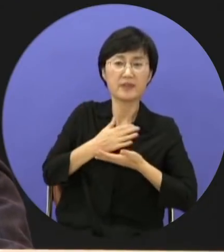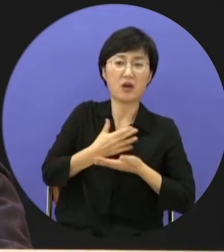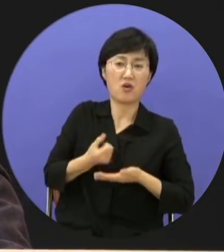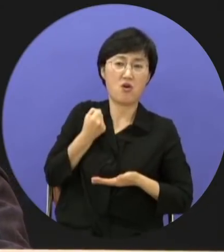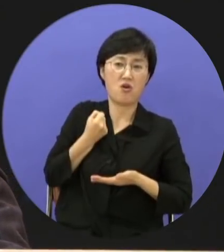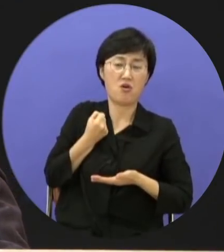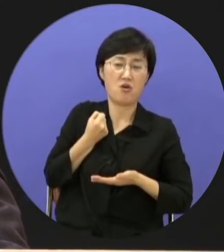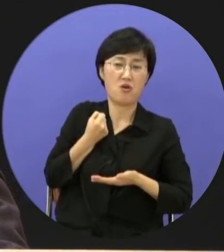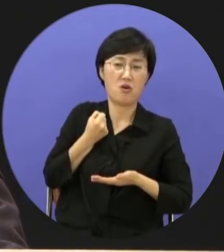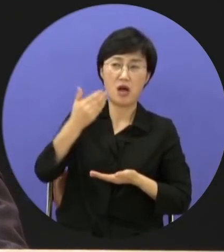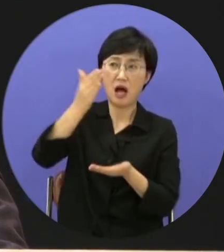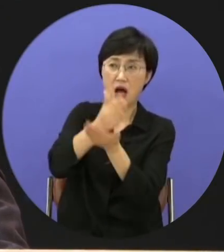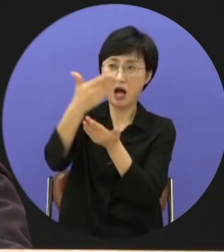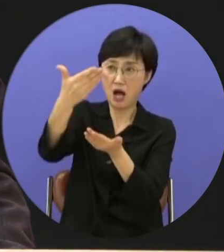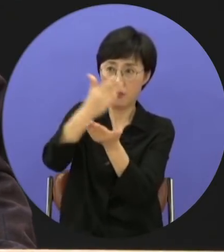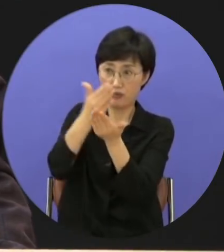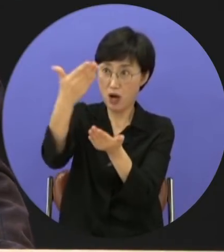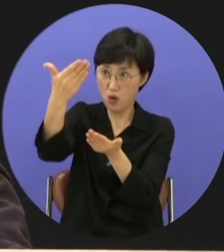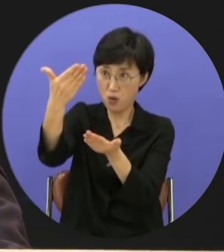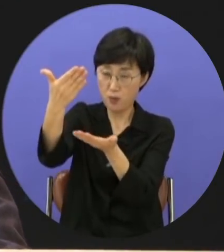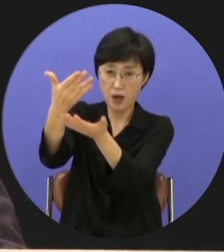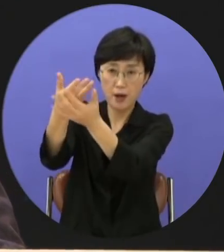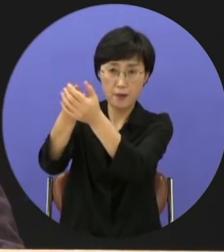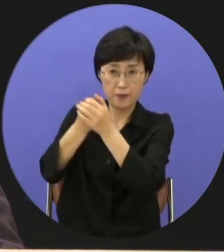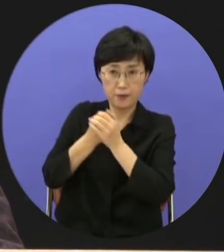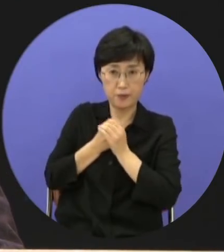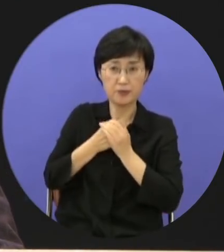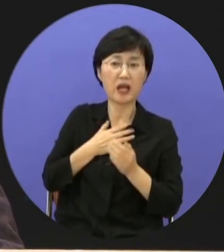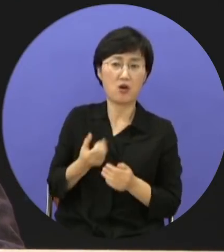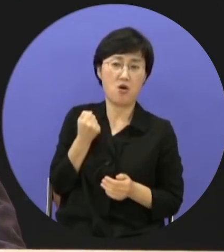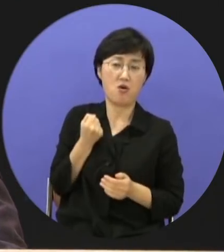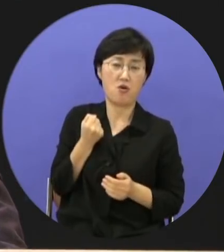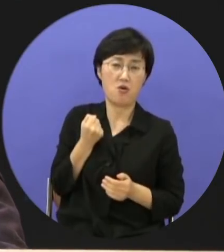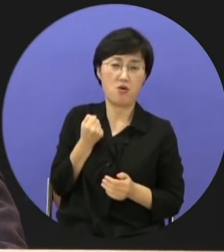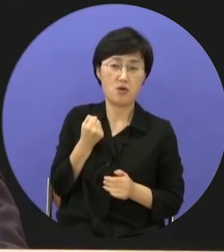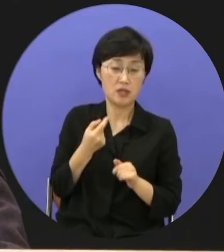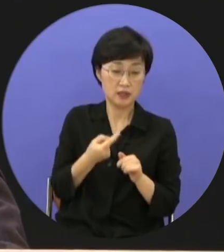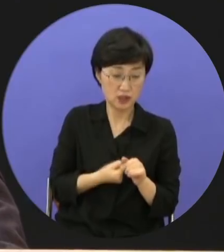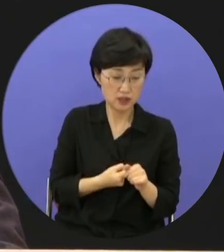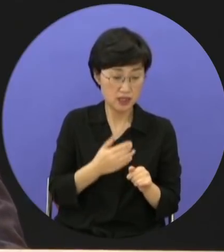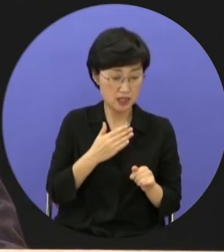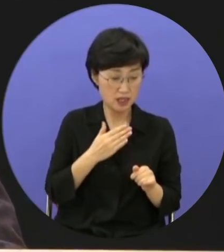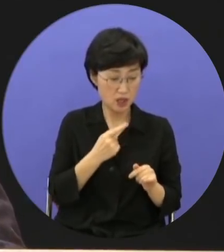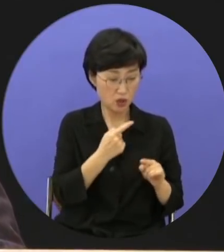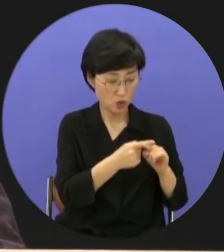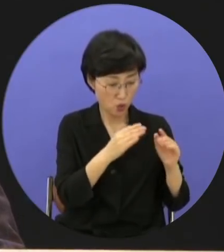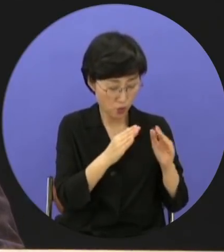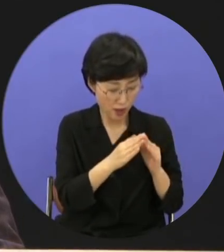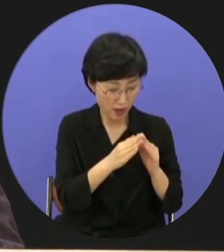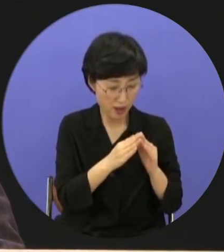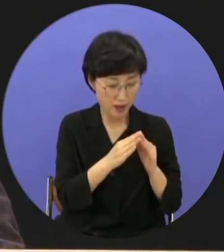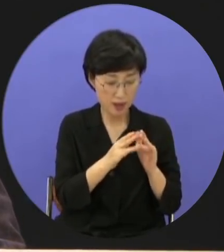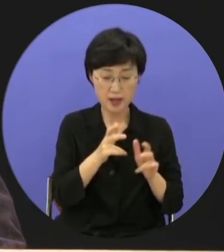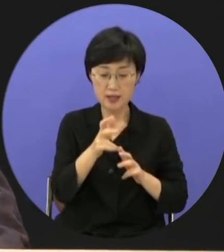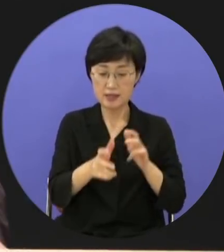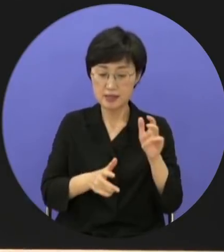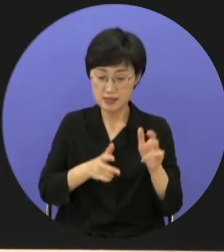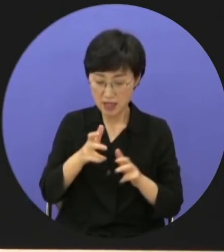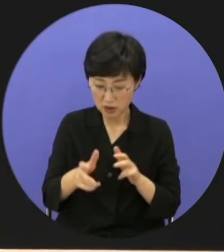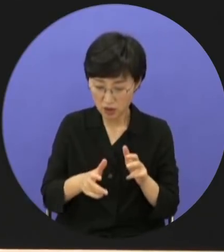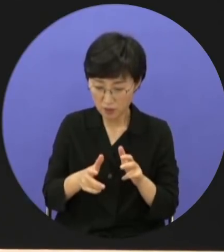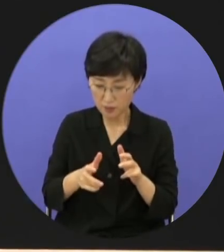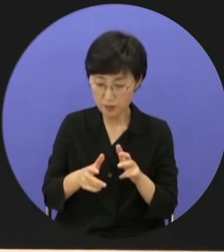이때부터 올바른 교회, 올바른 이 산업, 올바른 빛이 이제 회복이 되기 시작하는 겁니다. And from this moment on, we